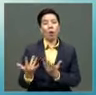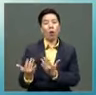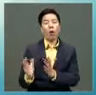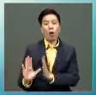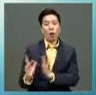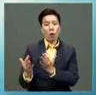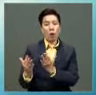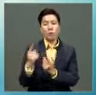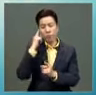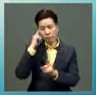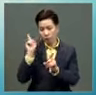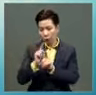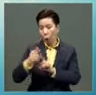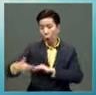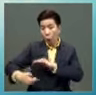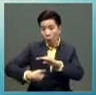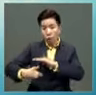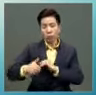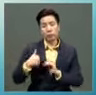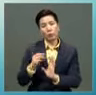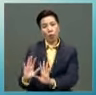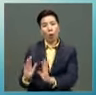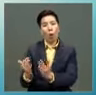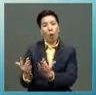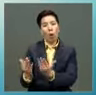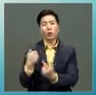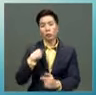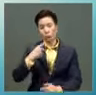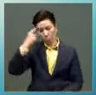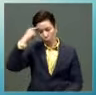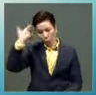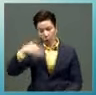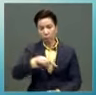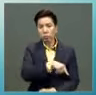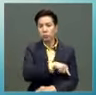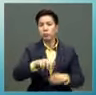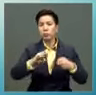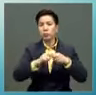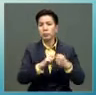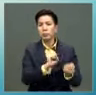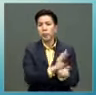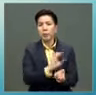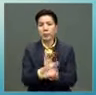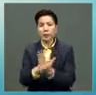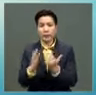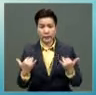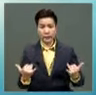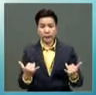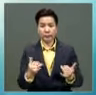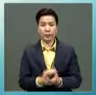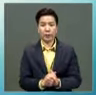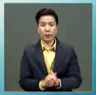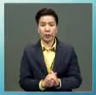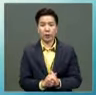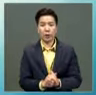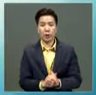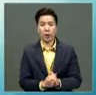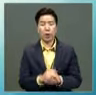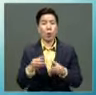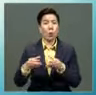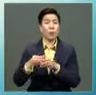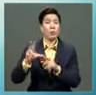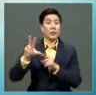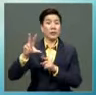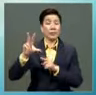นครับเพราะเข้ามาทั้งในกรณีที่เราเรียนรู้มาก่อนหน้านี้นะครับกลุ่มที่3